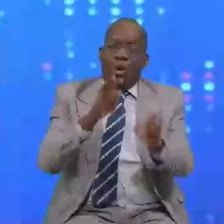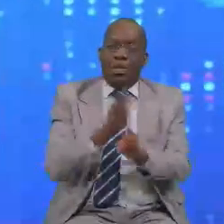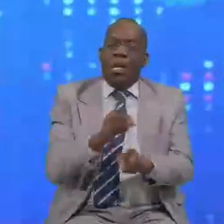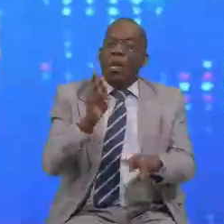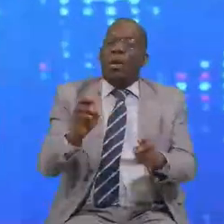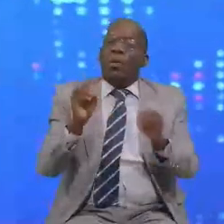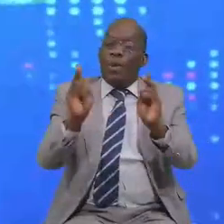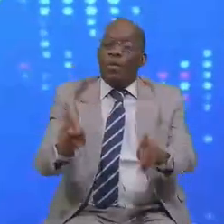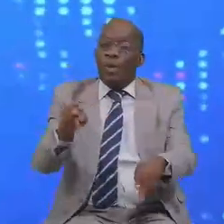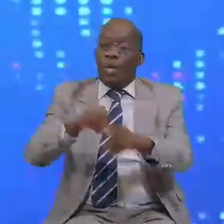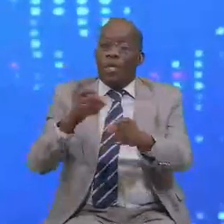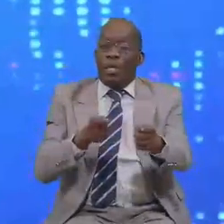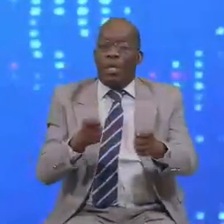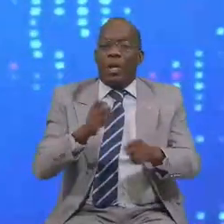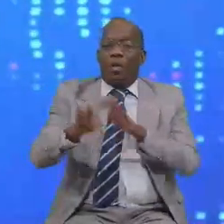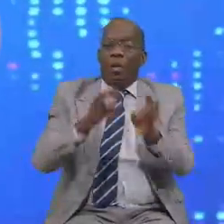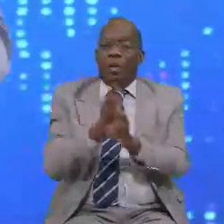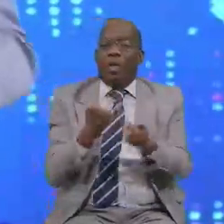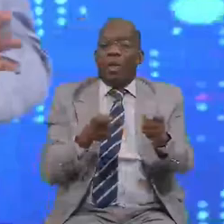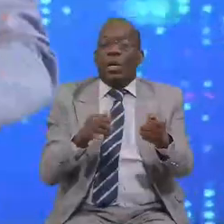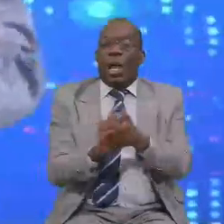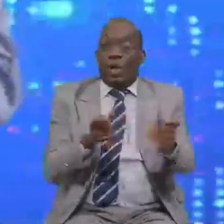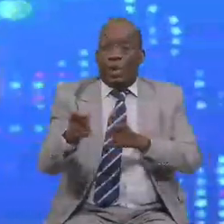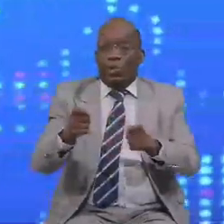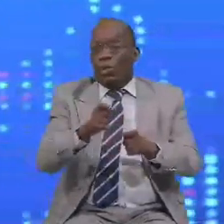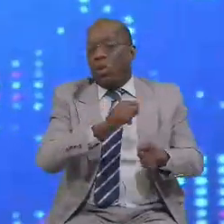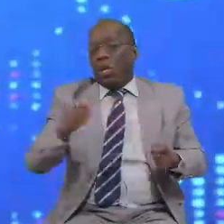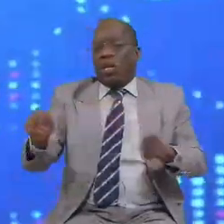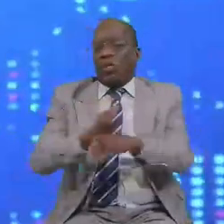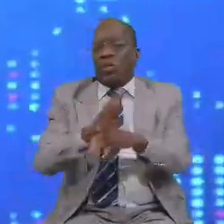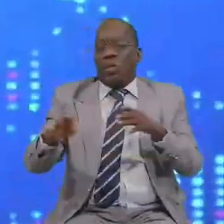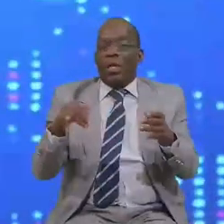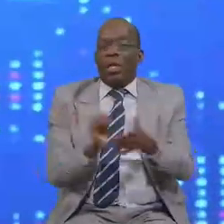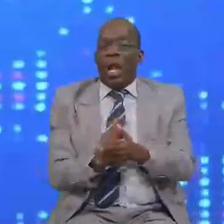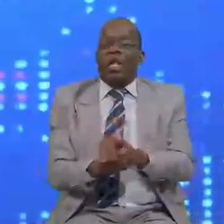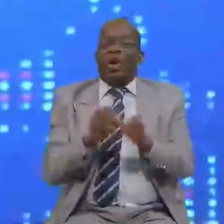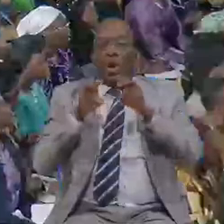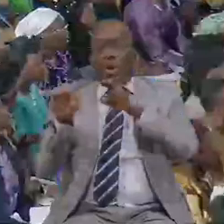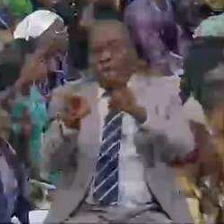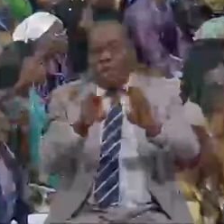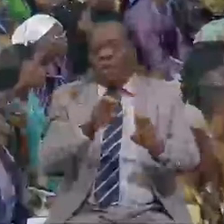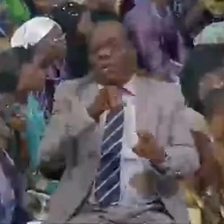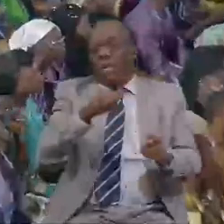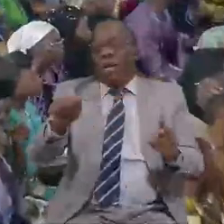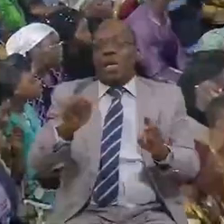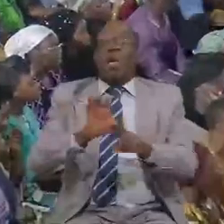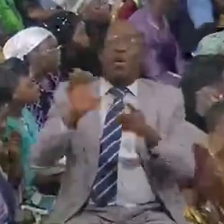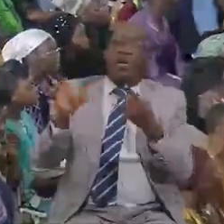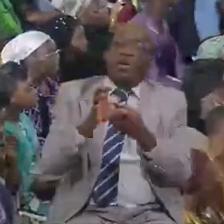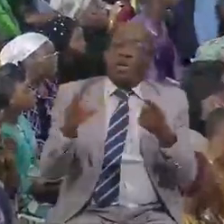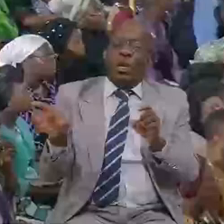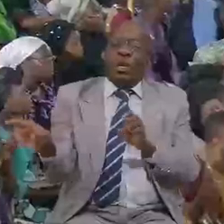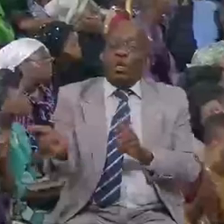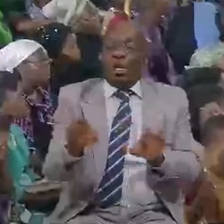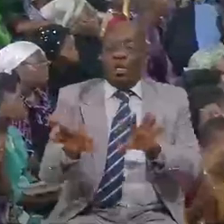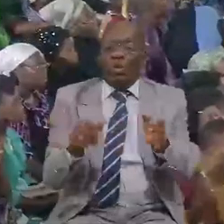donc supervisent les affaires d'une société donnée, d'une communauté donnée. Et ils le font de toute